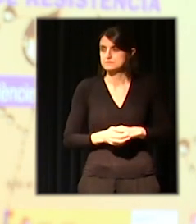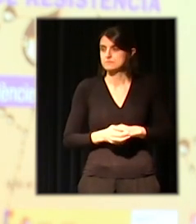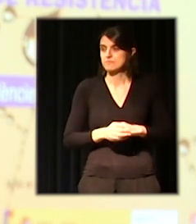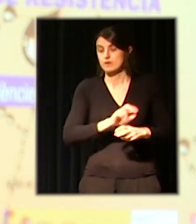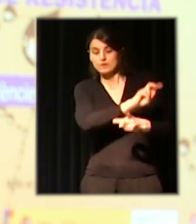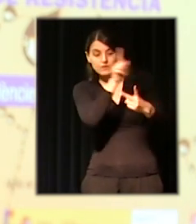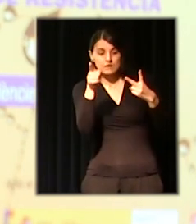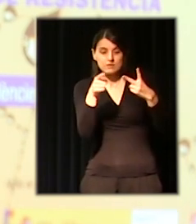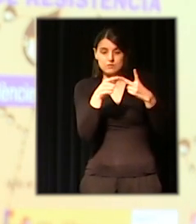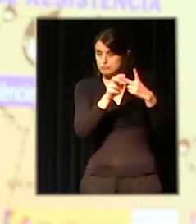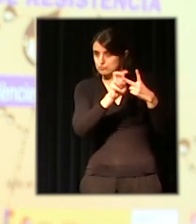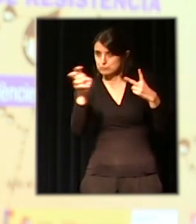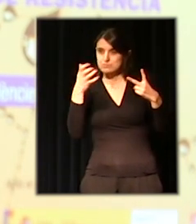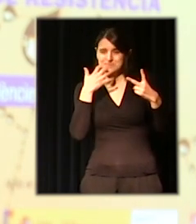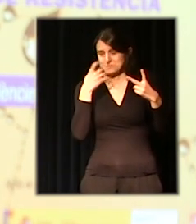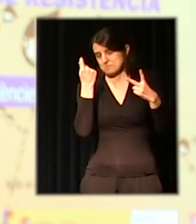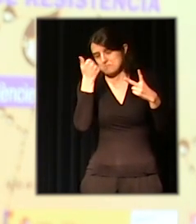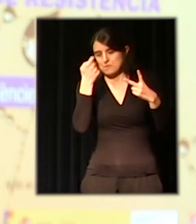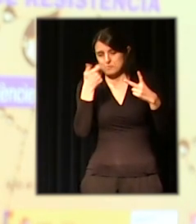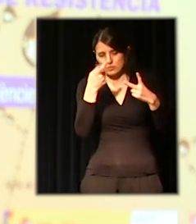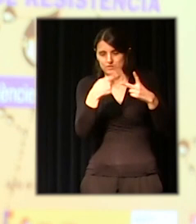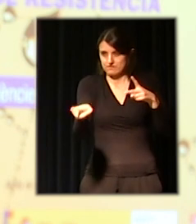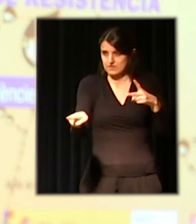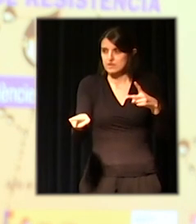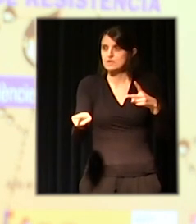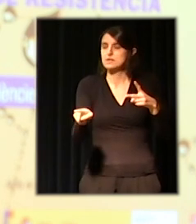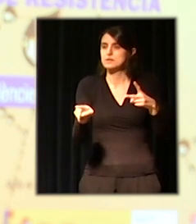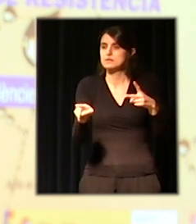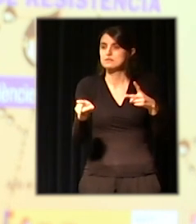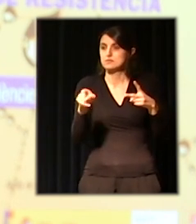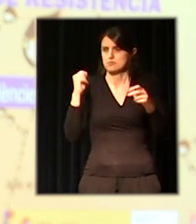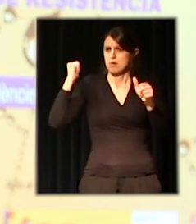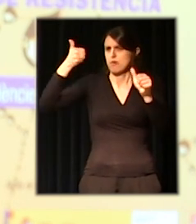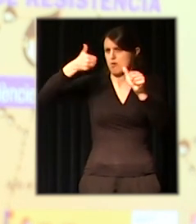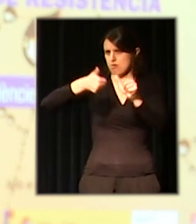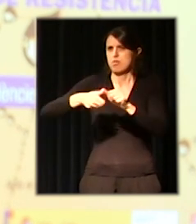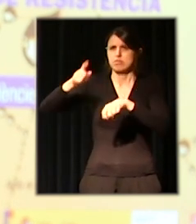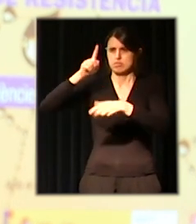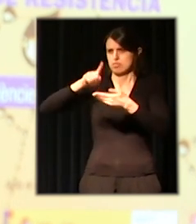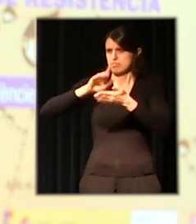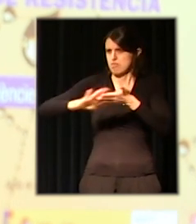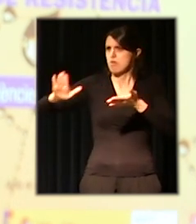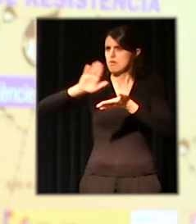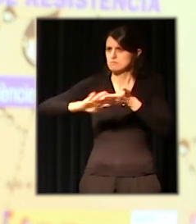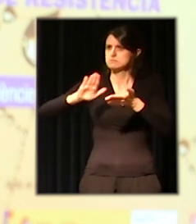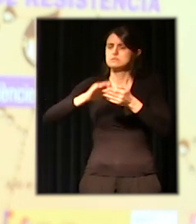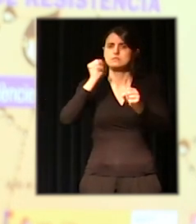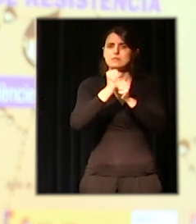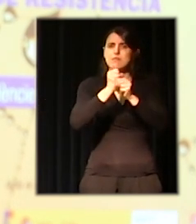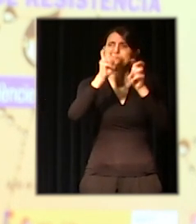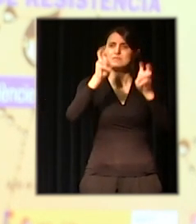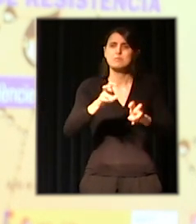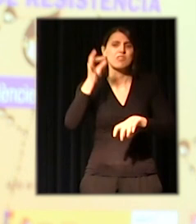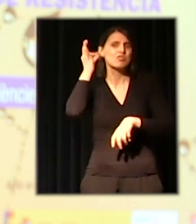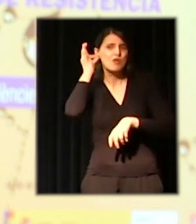mica diferent, des de fa temps estem treballant també amb el tema de dona, gènere i violència, diferents aspectes que afecten